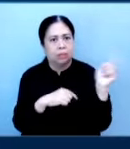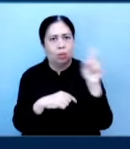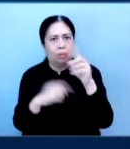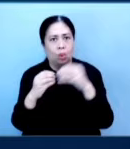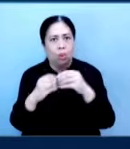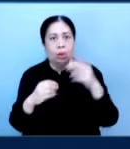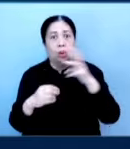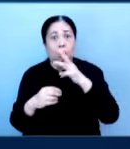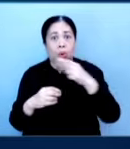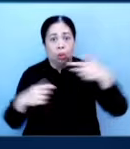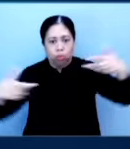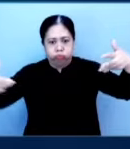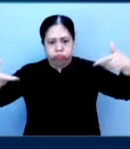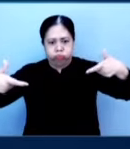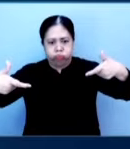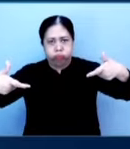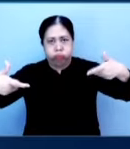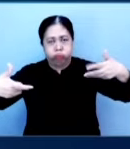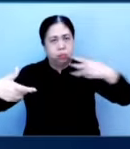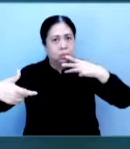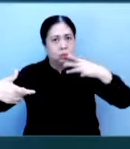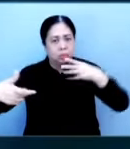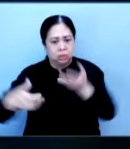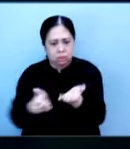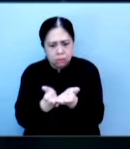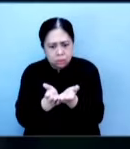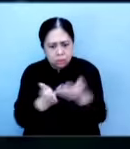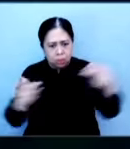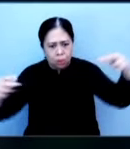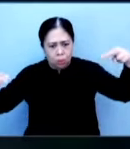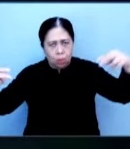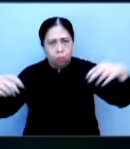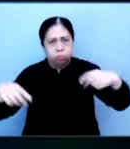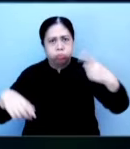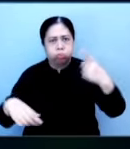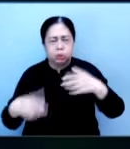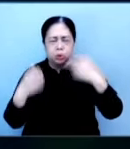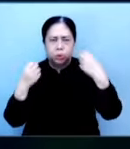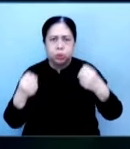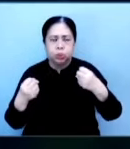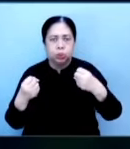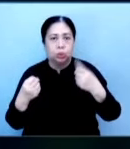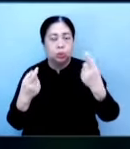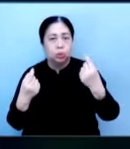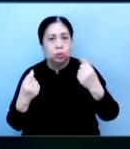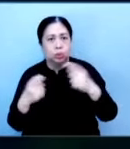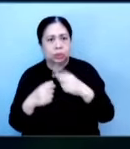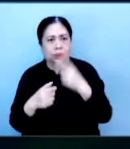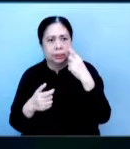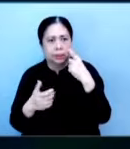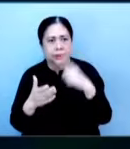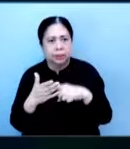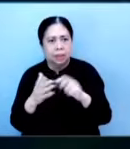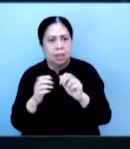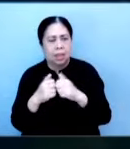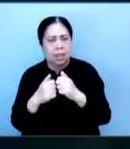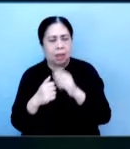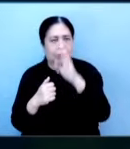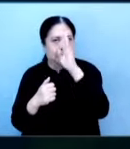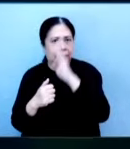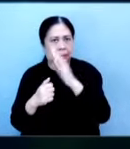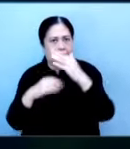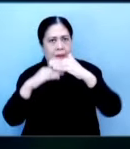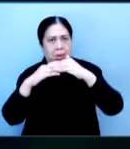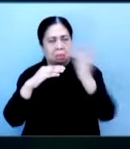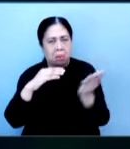dalawa na silang nagtulungan bombahin ng tubig ang ating bangka sa sobrang lakas ng water Canon kita kung paano natuklap ang bubong ng walang